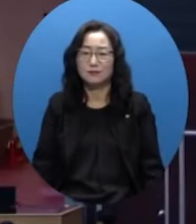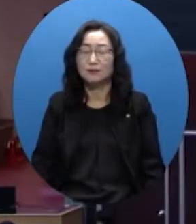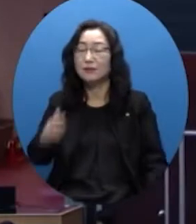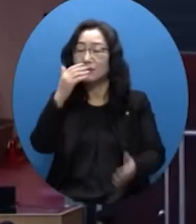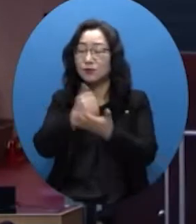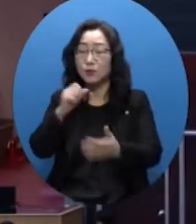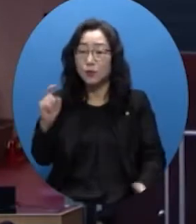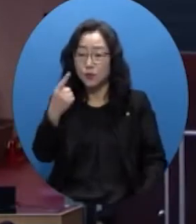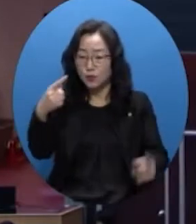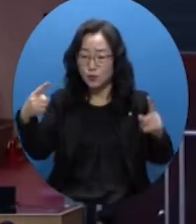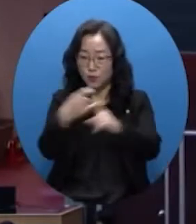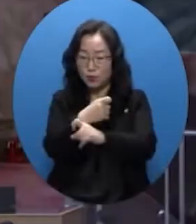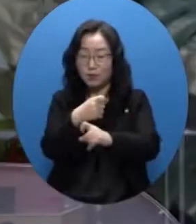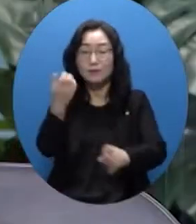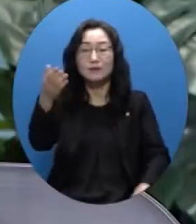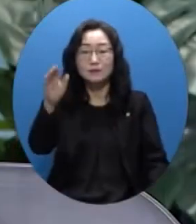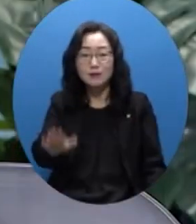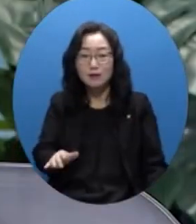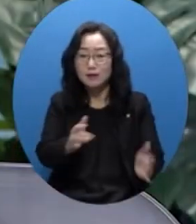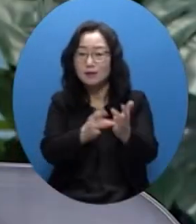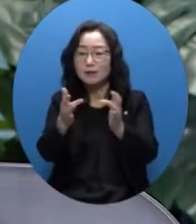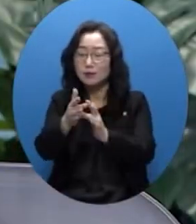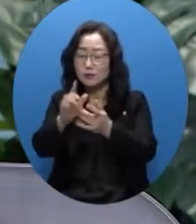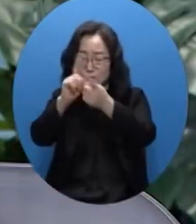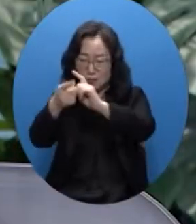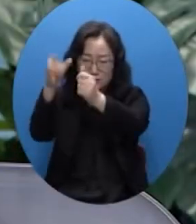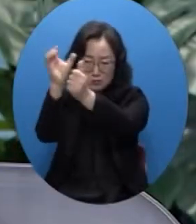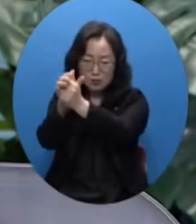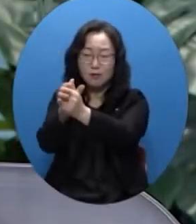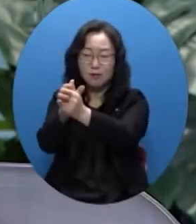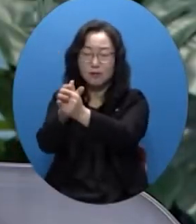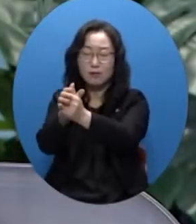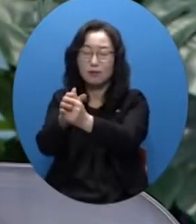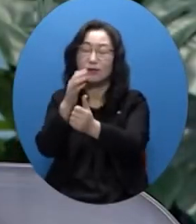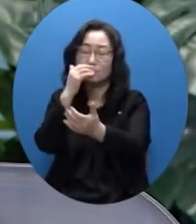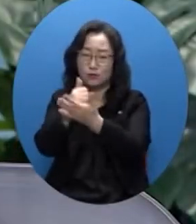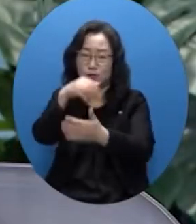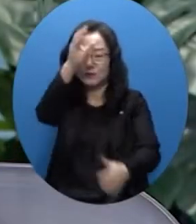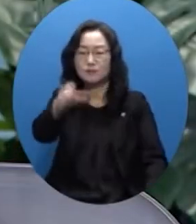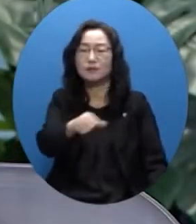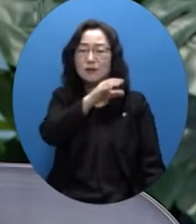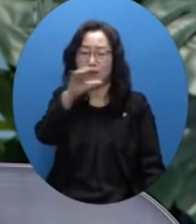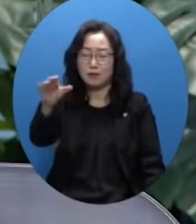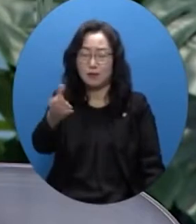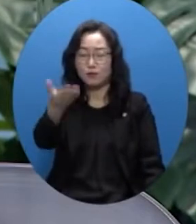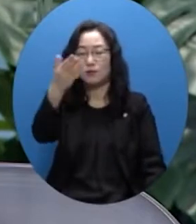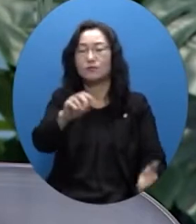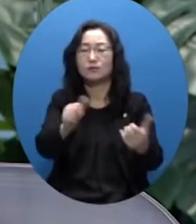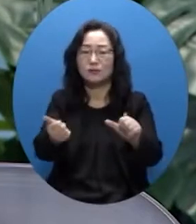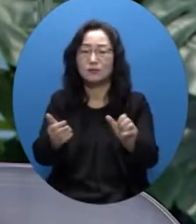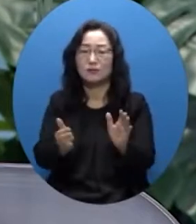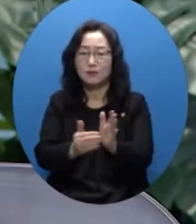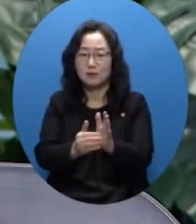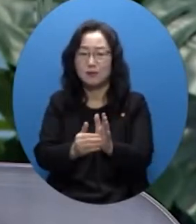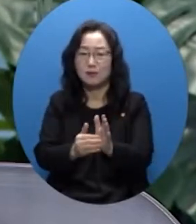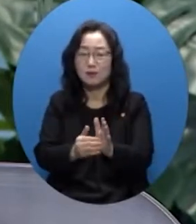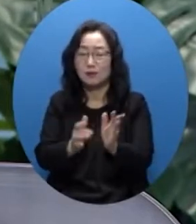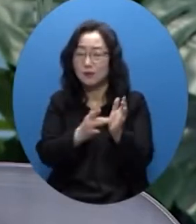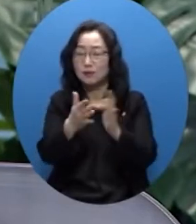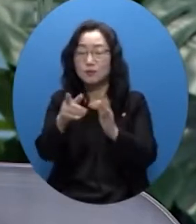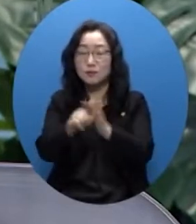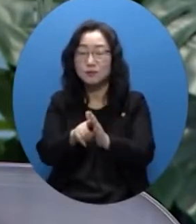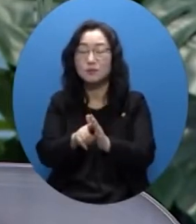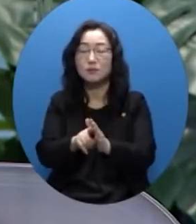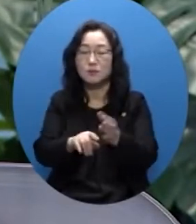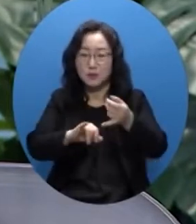죄로 인해 온 주간 였지만은 예수님이 우리의 죄를 다 짊어지고 십자가에서 죽으심으로 예수 믿기만 하면